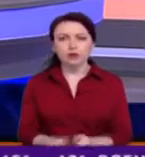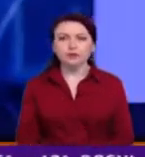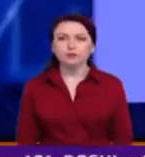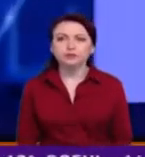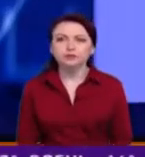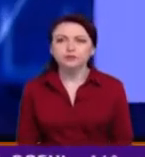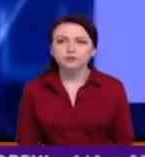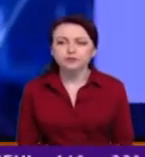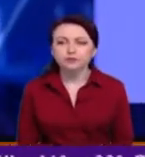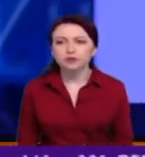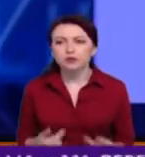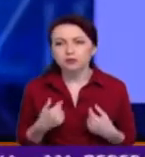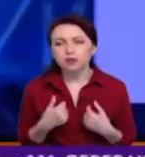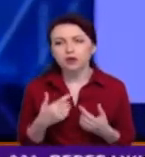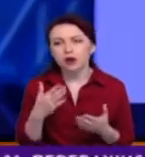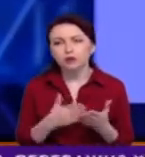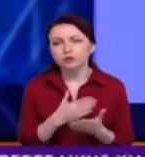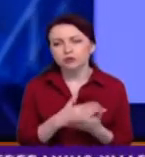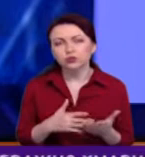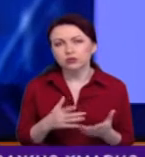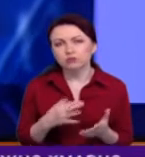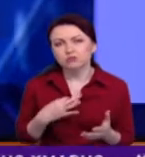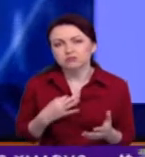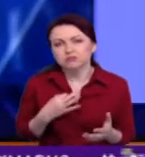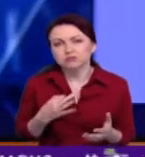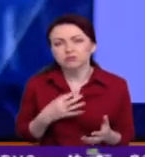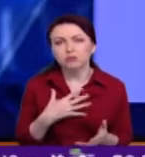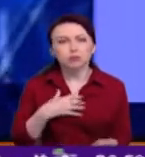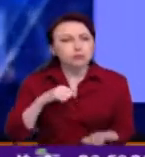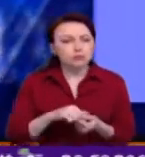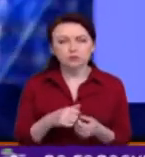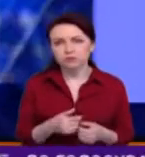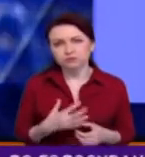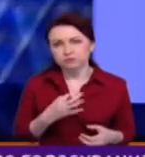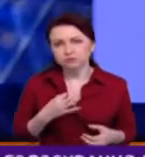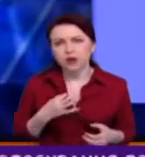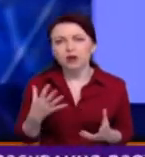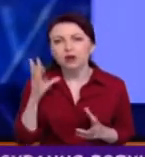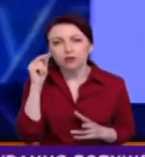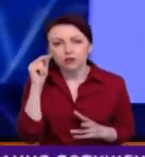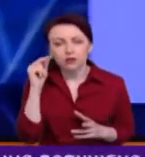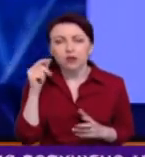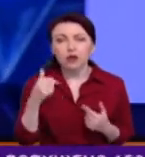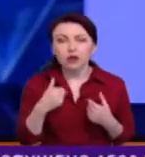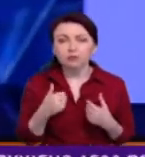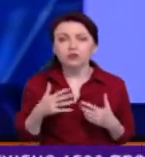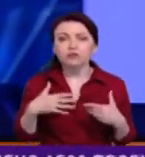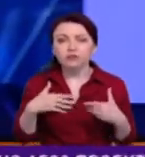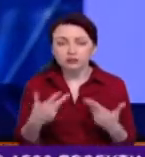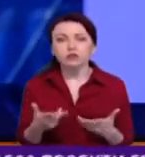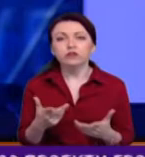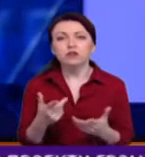ж таки, мені абсолютно не принципово, яка буде дата. Ми висловили застереження